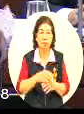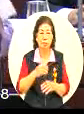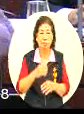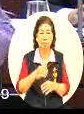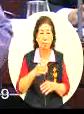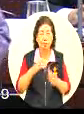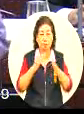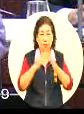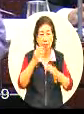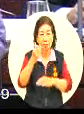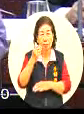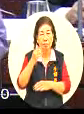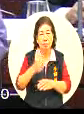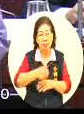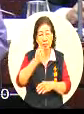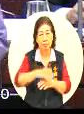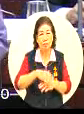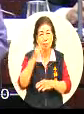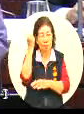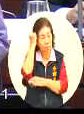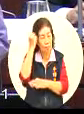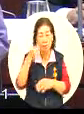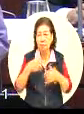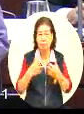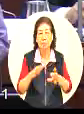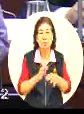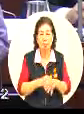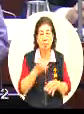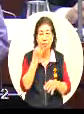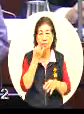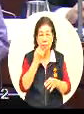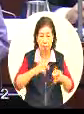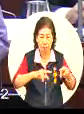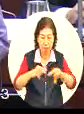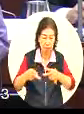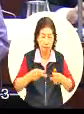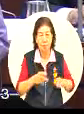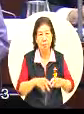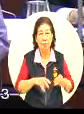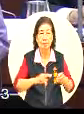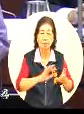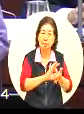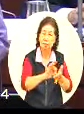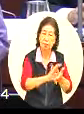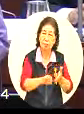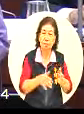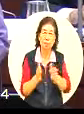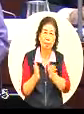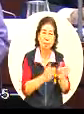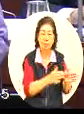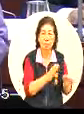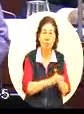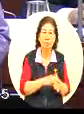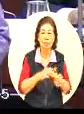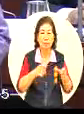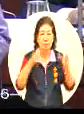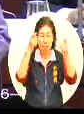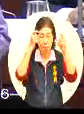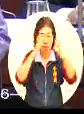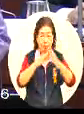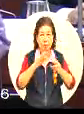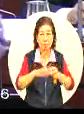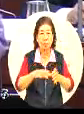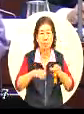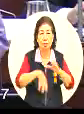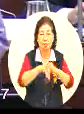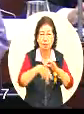都可以公开作为其他的使用。高雄市的所有闲置空间，我们都会尽量